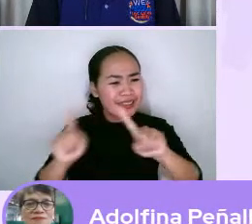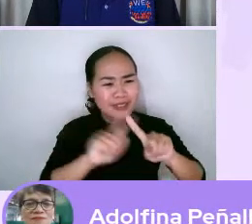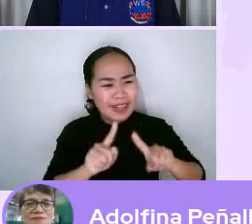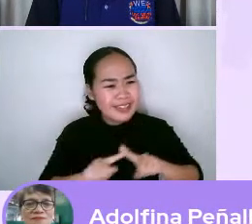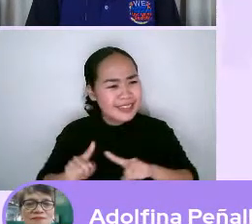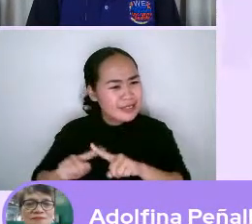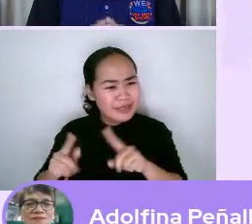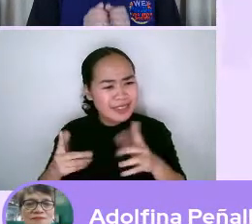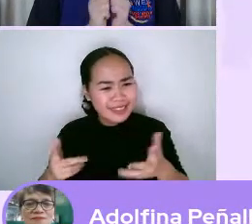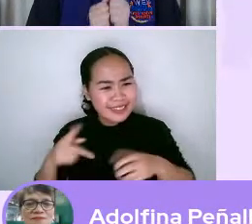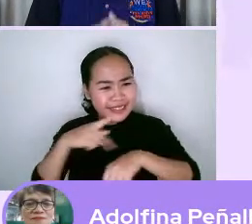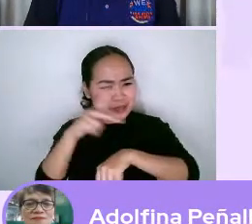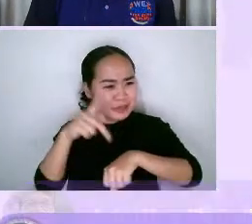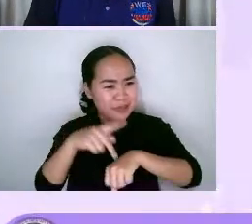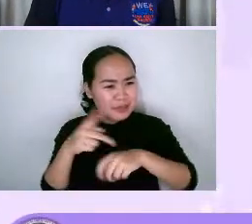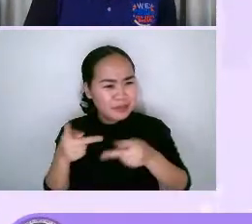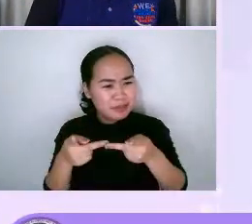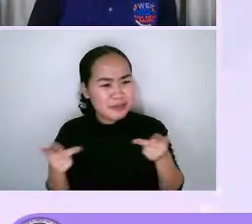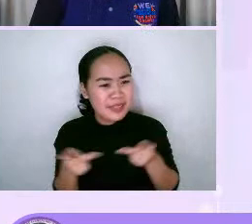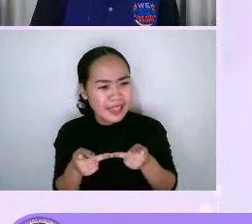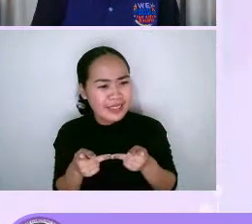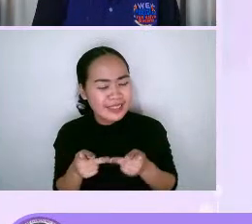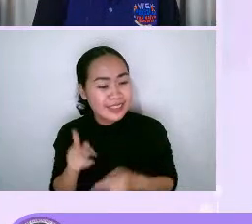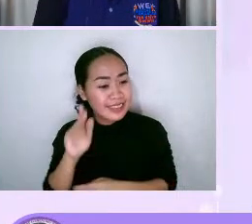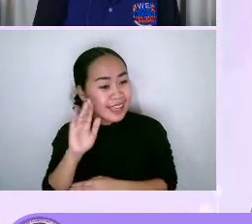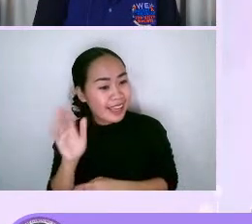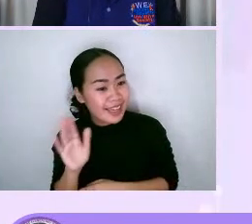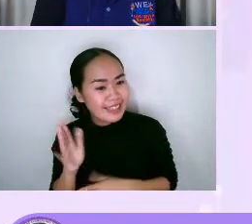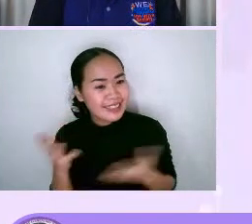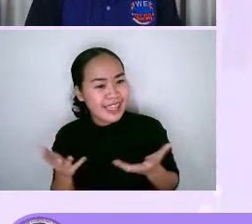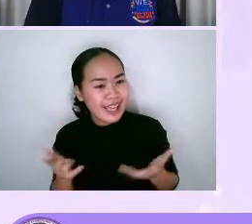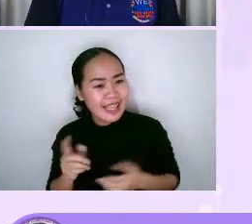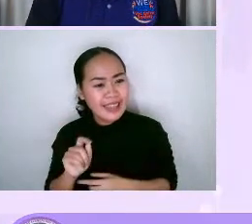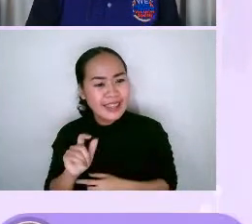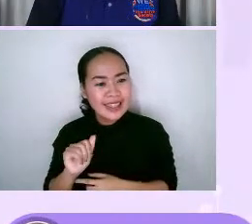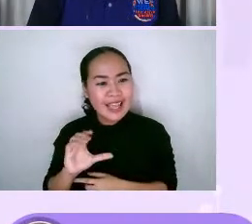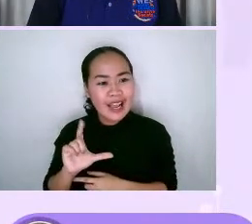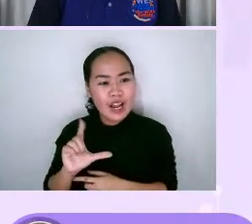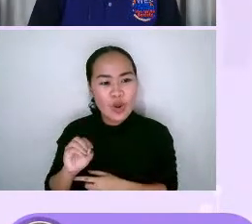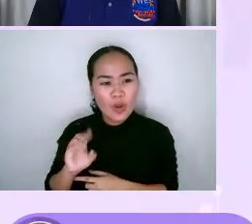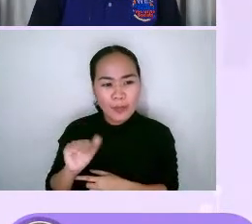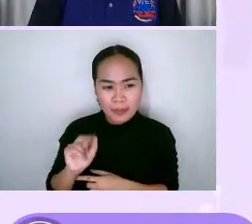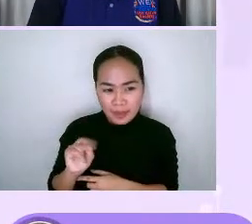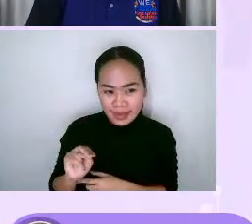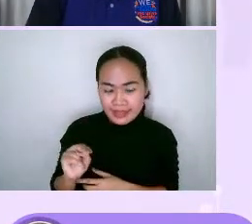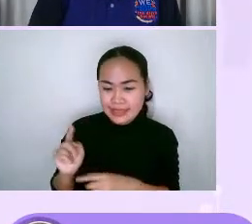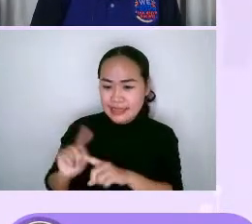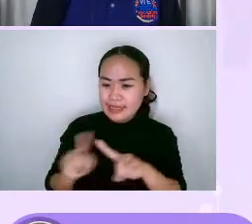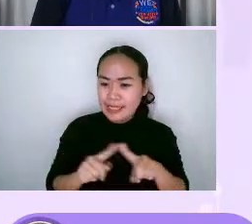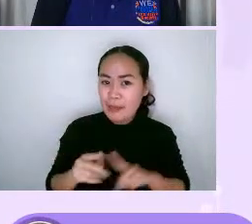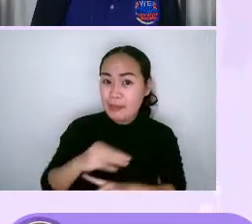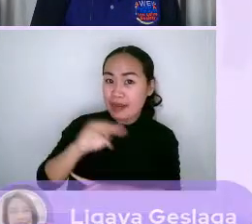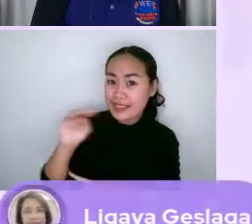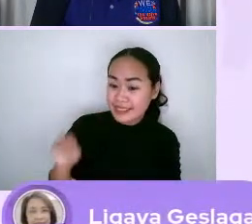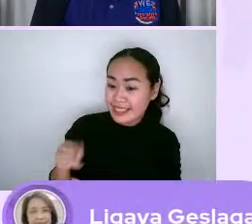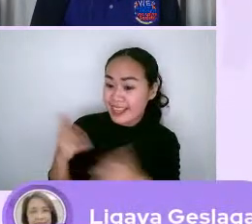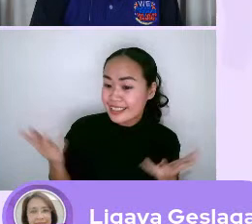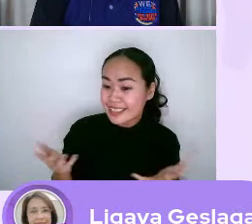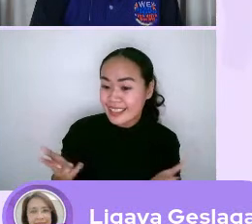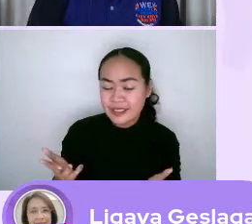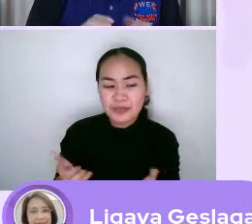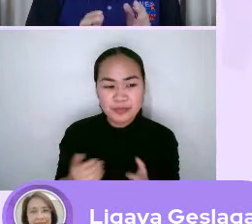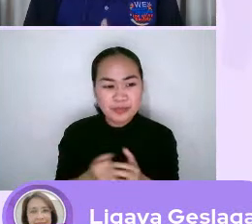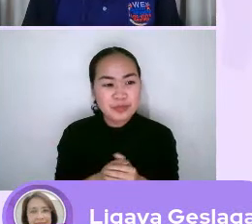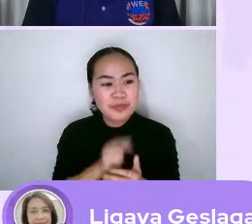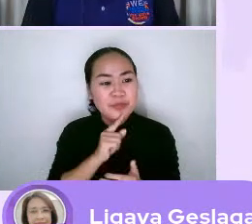parts ng Philippines. Ayan po, hello din po sa mga taga Tacloban City, hello din po sa mga taga Manila. Ayan po, meron din